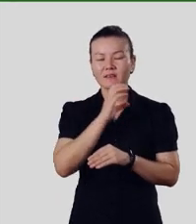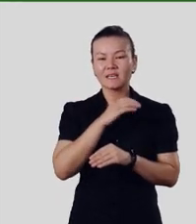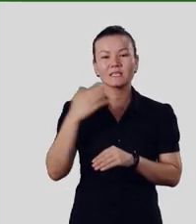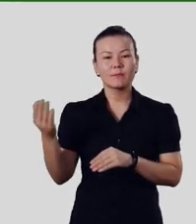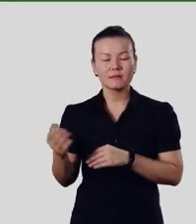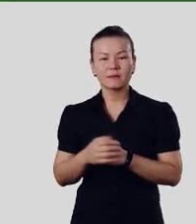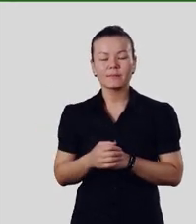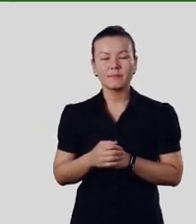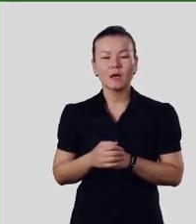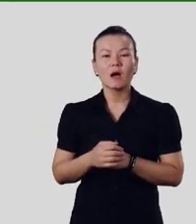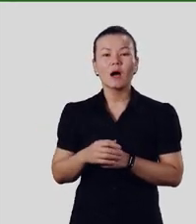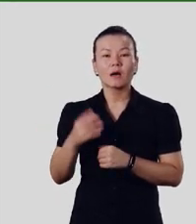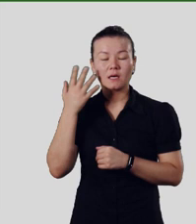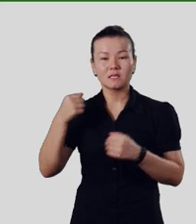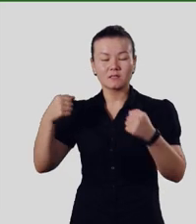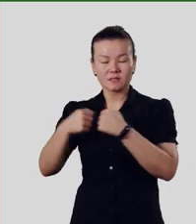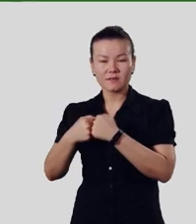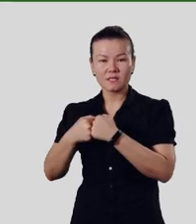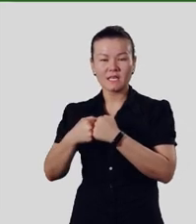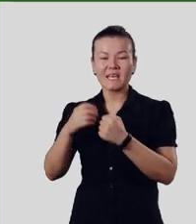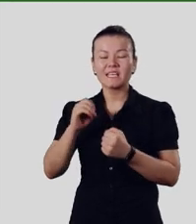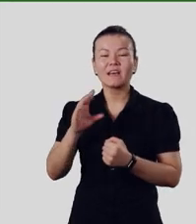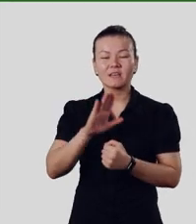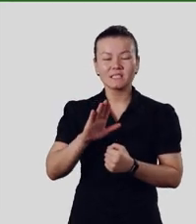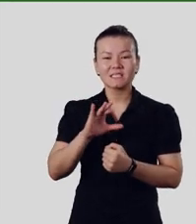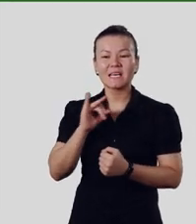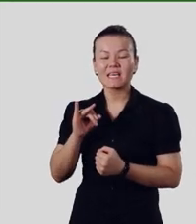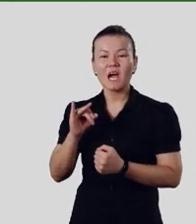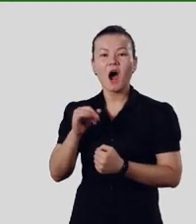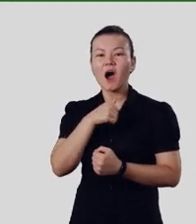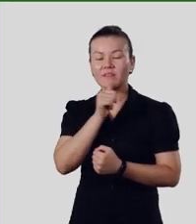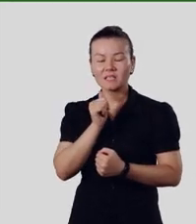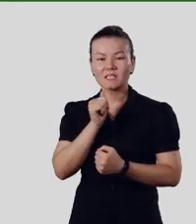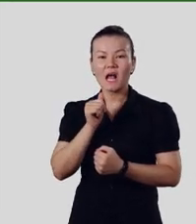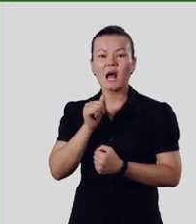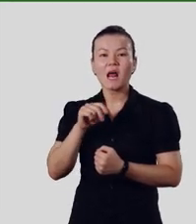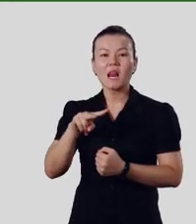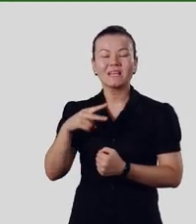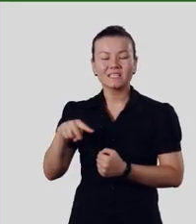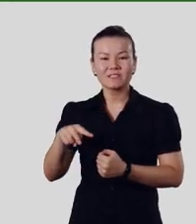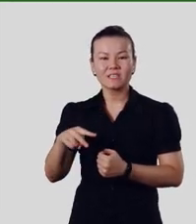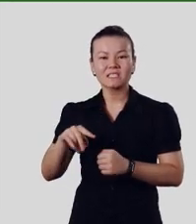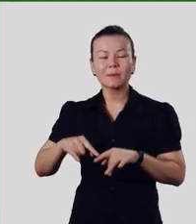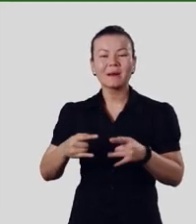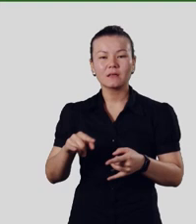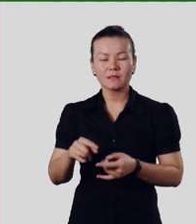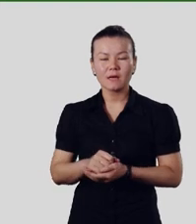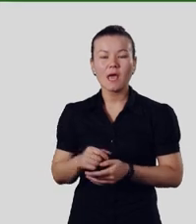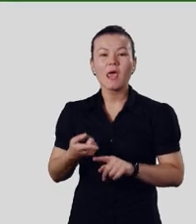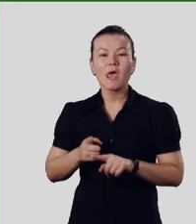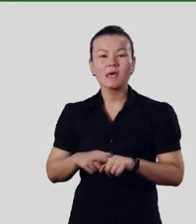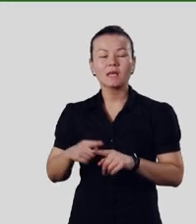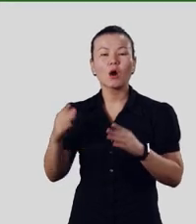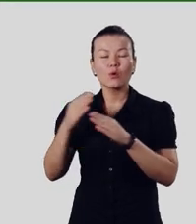северо-западе при столкновении евразийской и африканской литосферных плит.